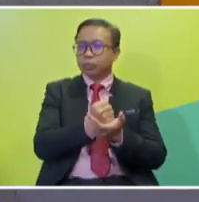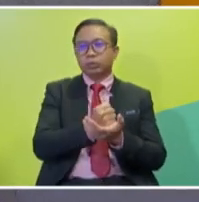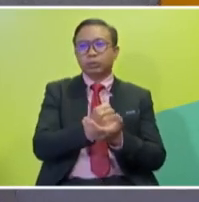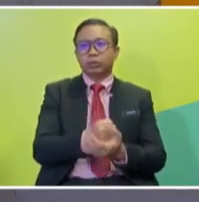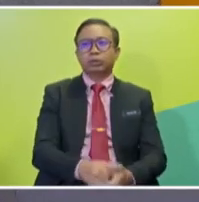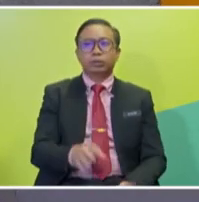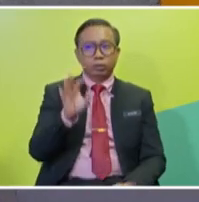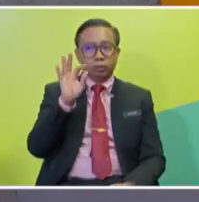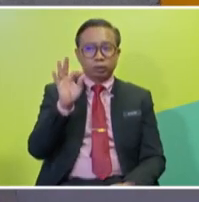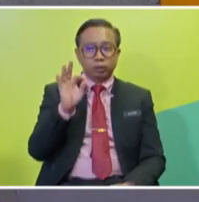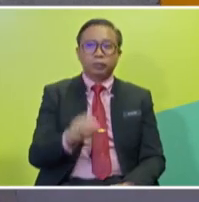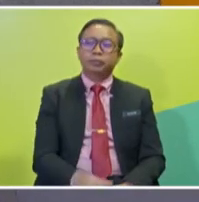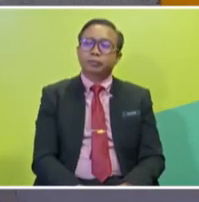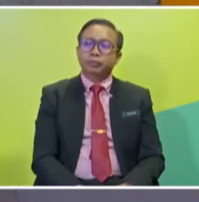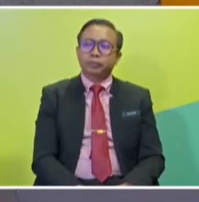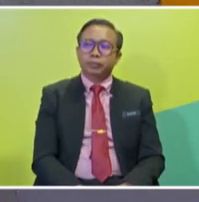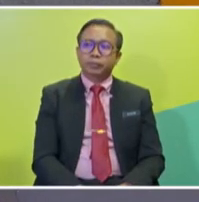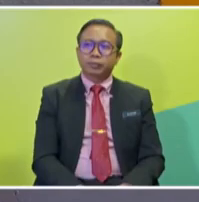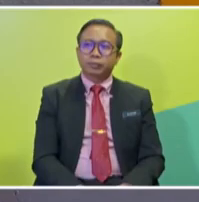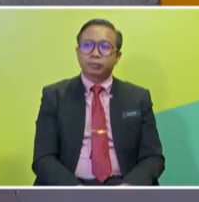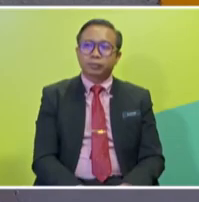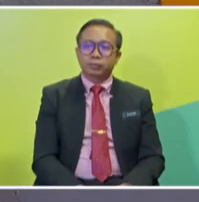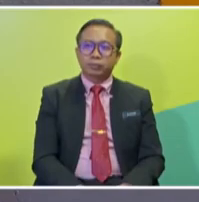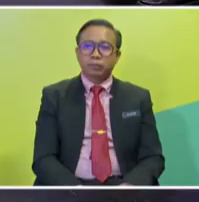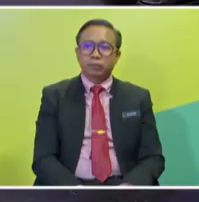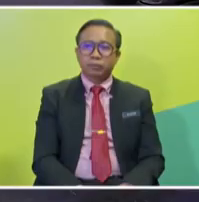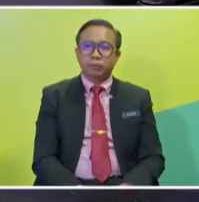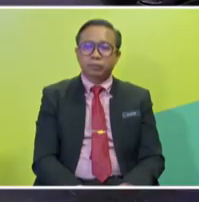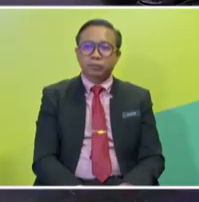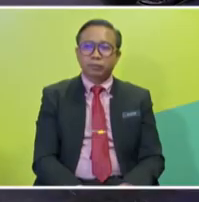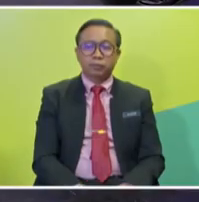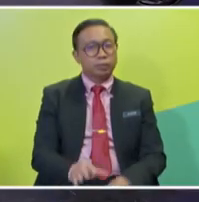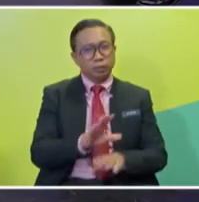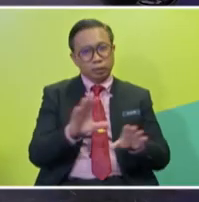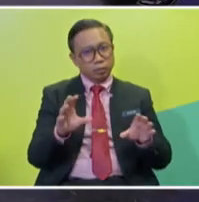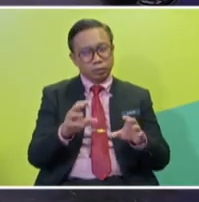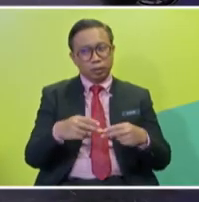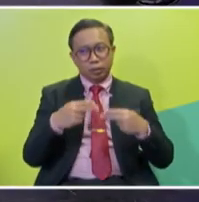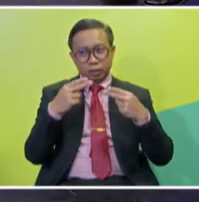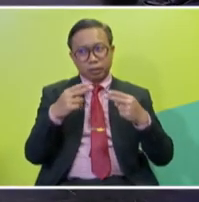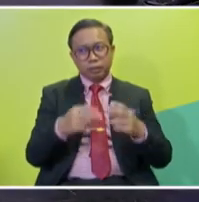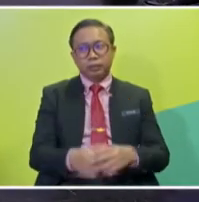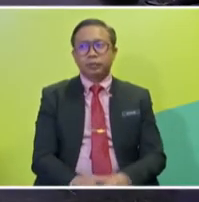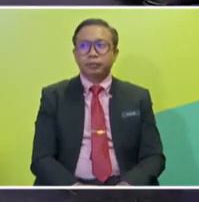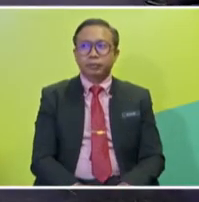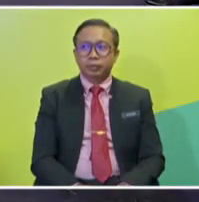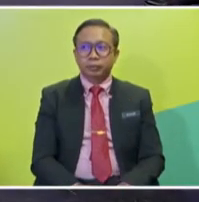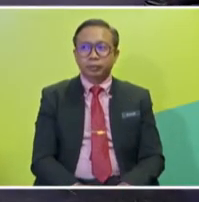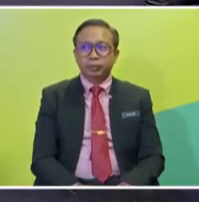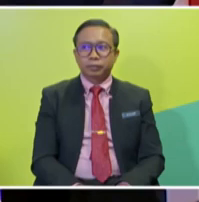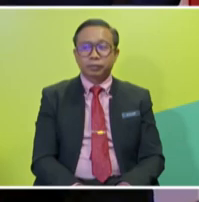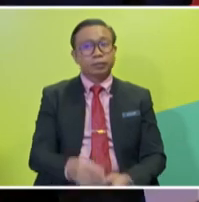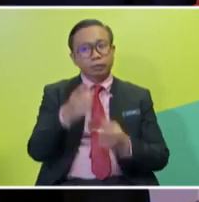bintang akan diterima Tetapi kalau tersirat kita tak dapat lah hadiah yang paling besar baik Kristen kita